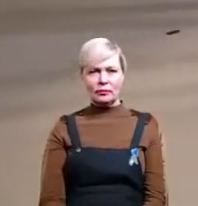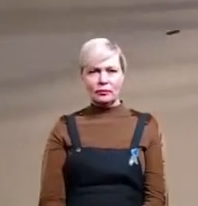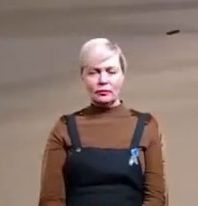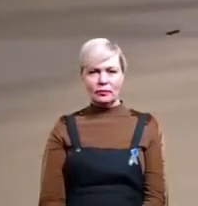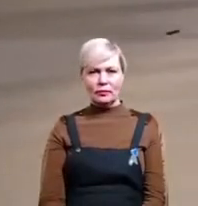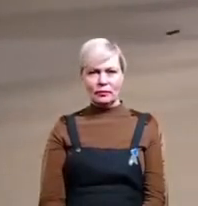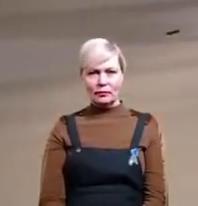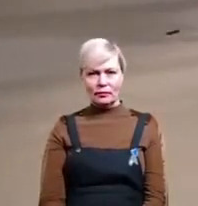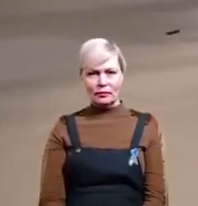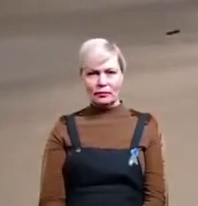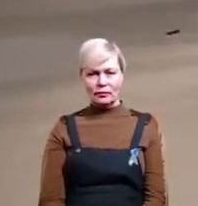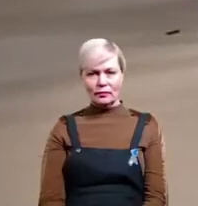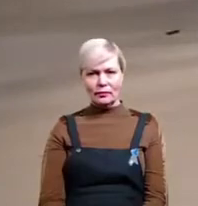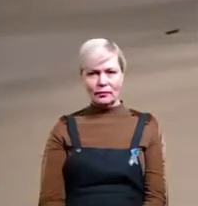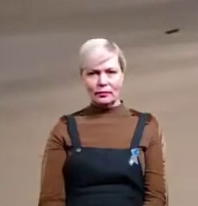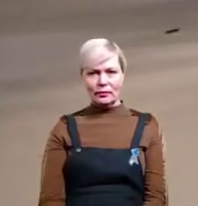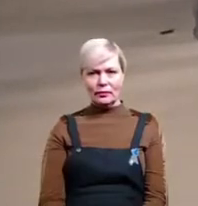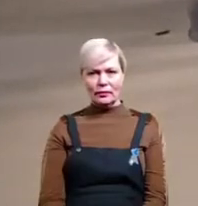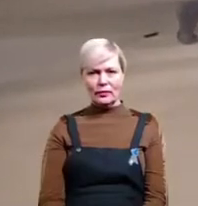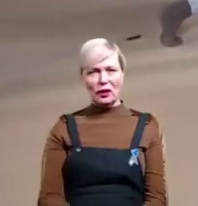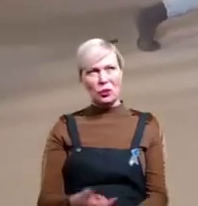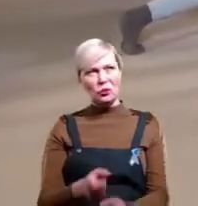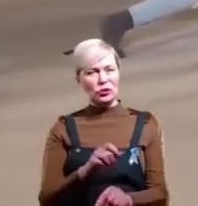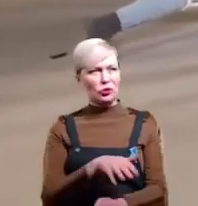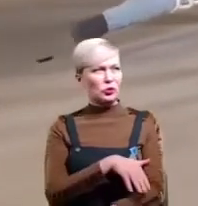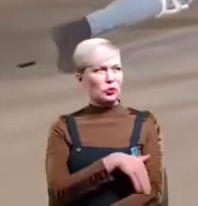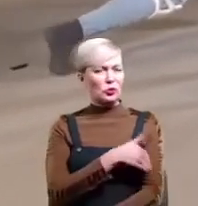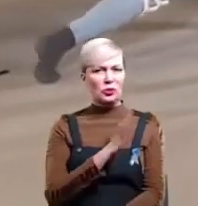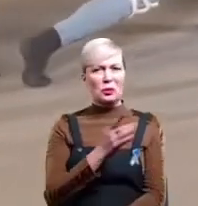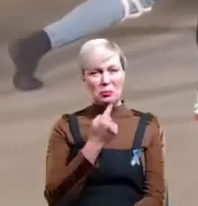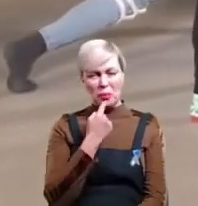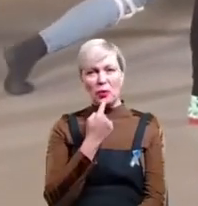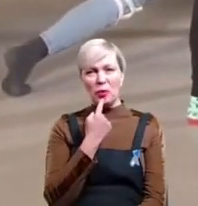Это буду долго учить будем. Может, попробуем?